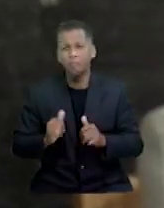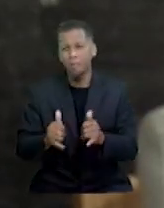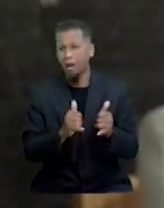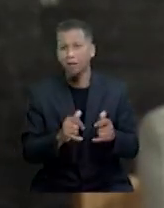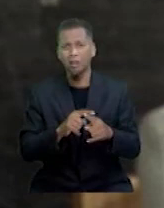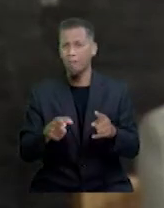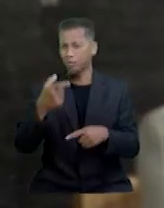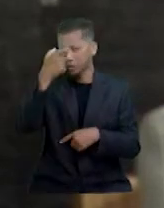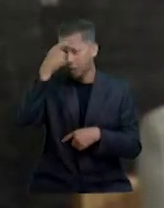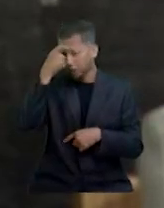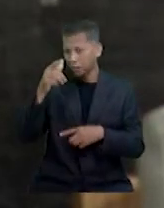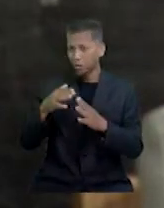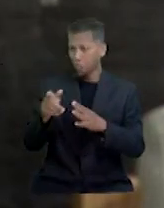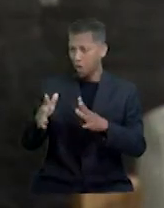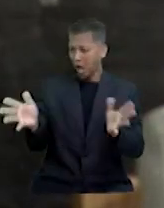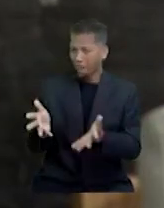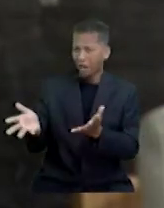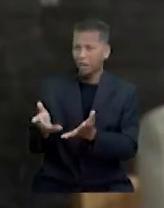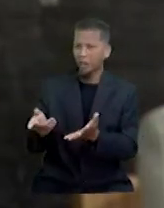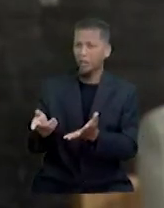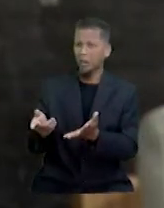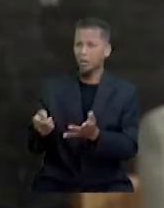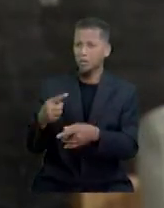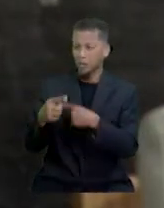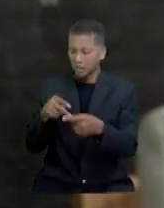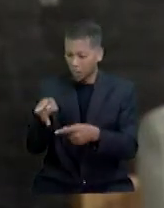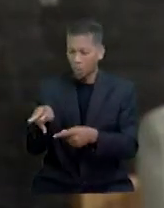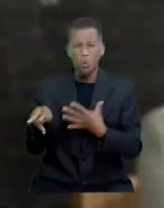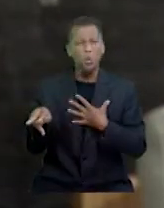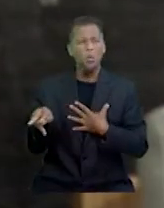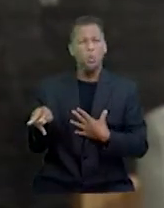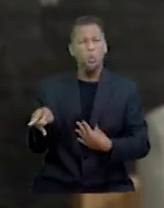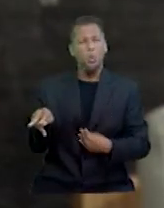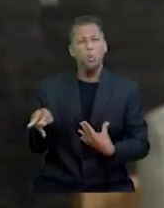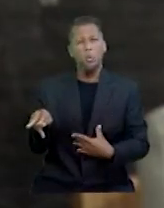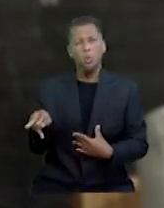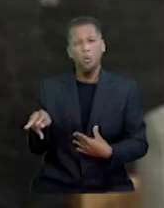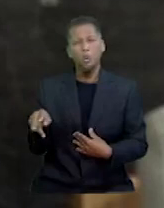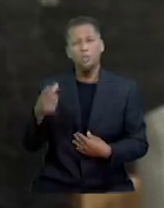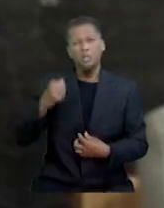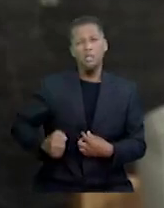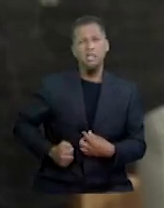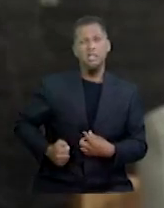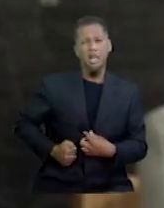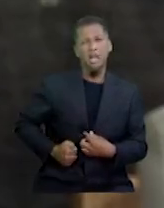Savitri terisak menahan tangis saat menceritakan kronologi anaknya yang meninggal akibat gagal ginjal akut.